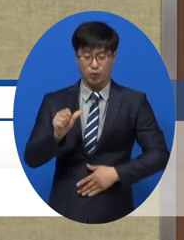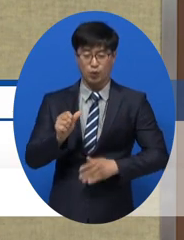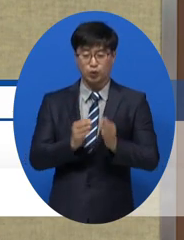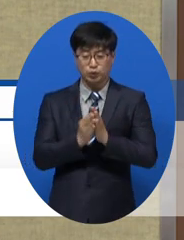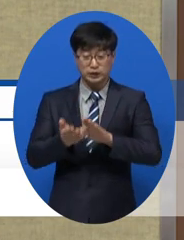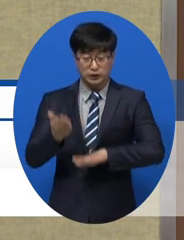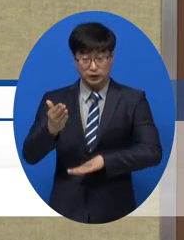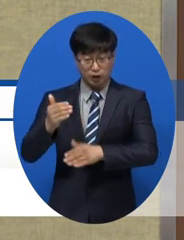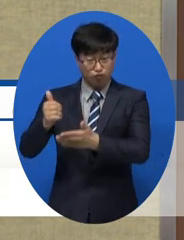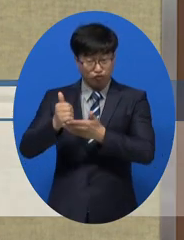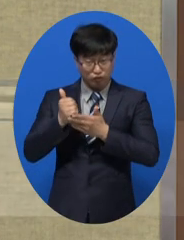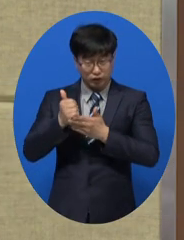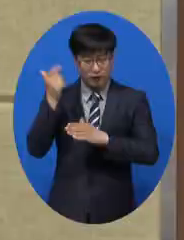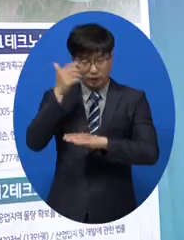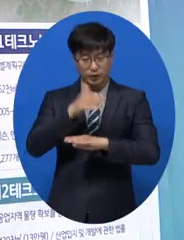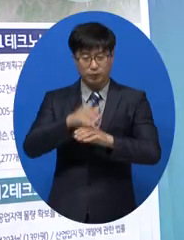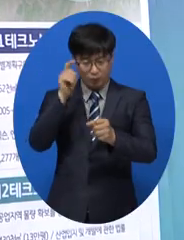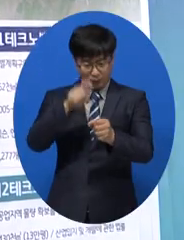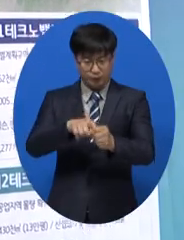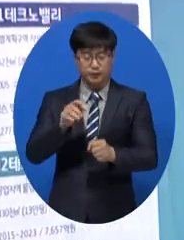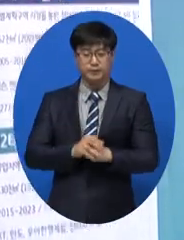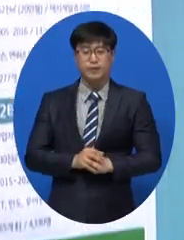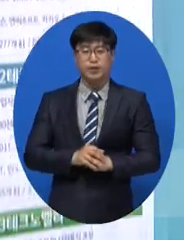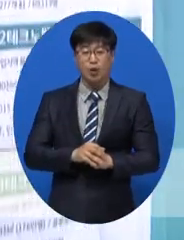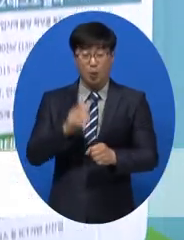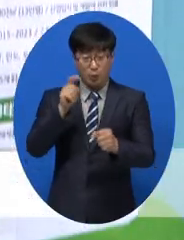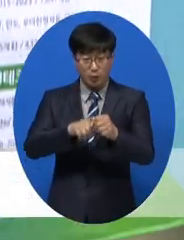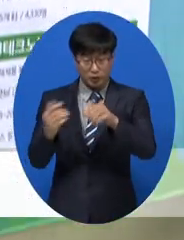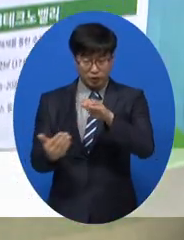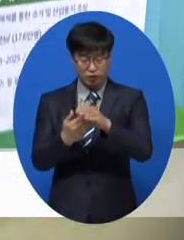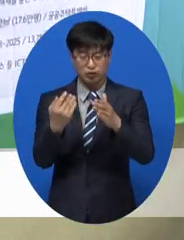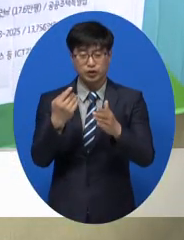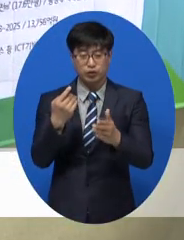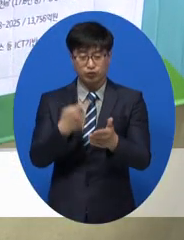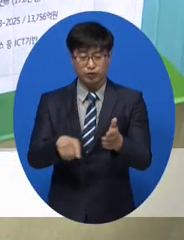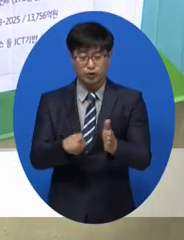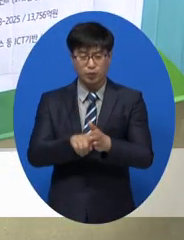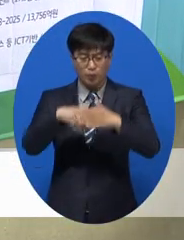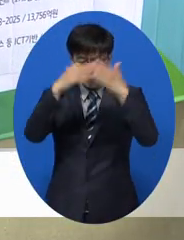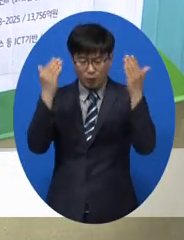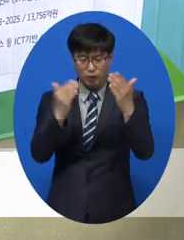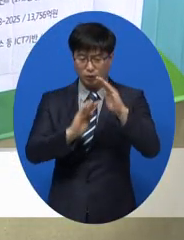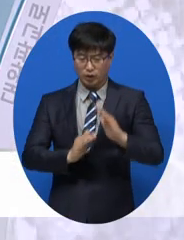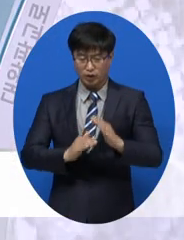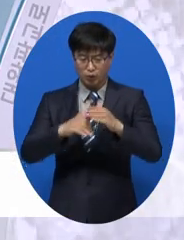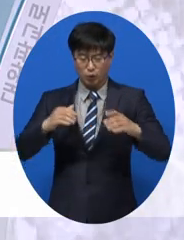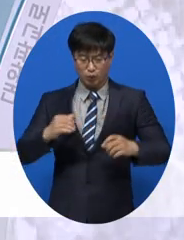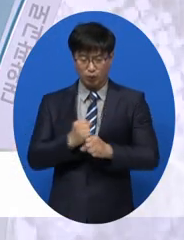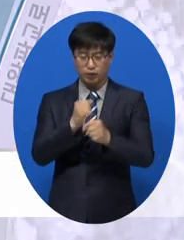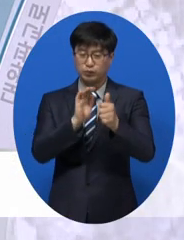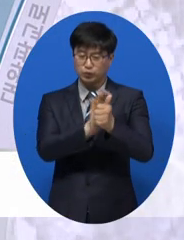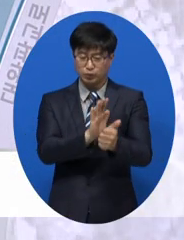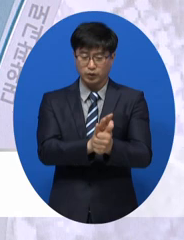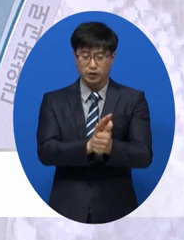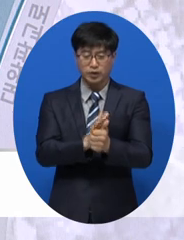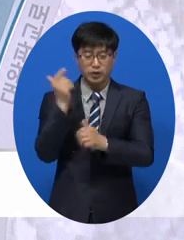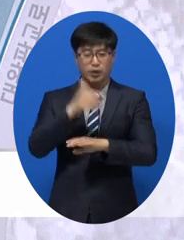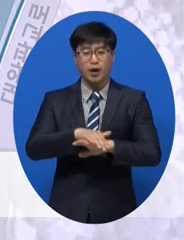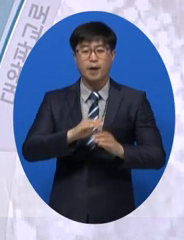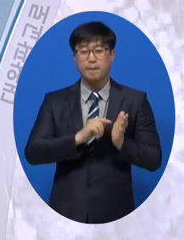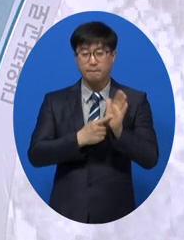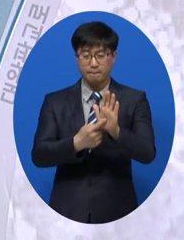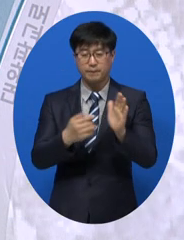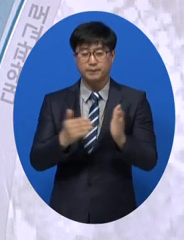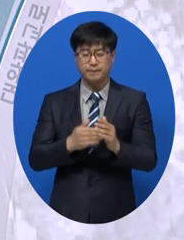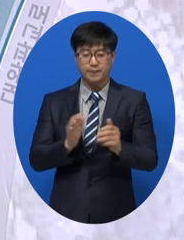26년까지 유치하겠다는. 도는 목표 달성을 위해 전 과정을 종합 지원하겠다는 계획을 밝혔습니다.